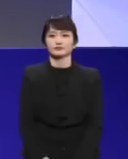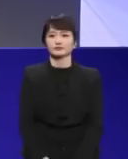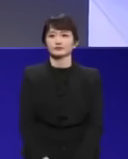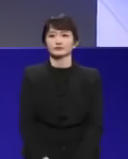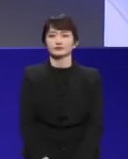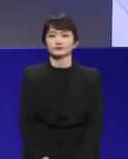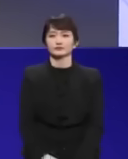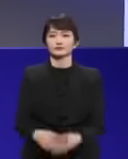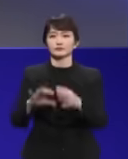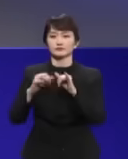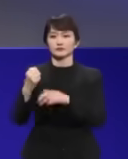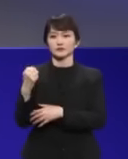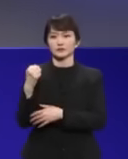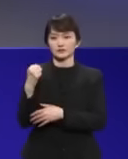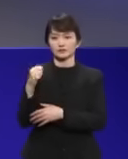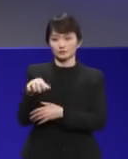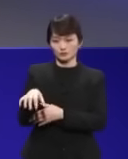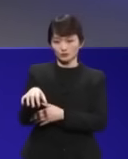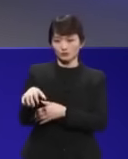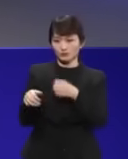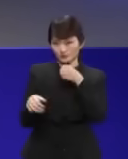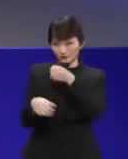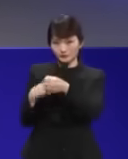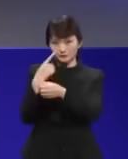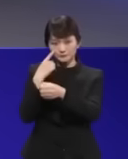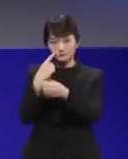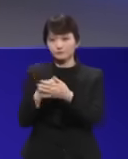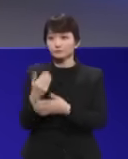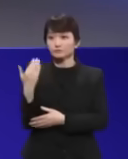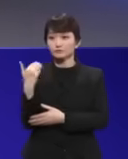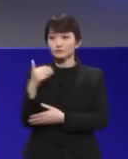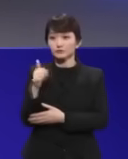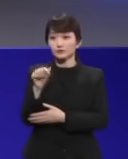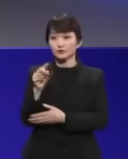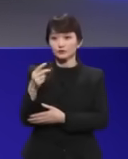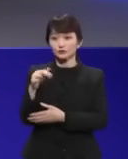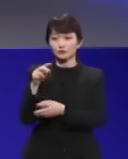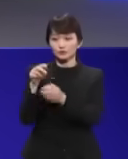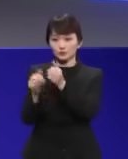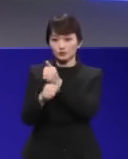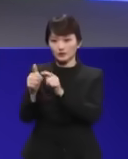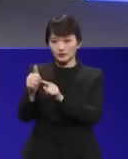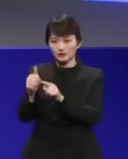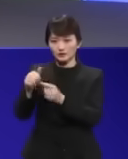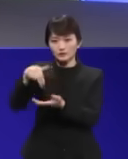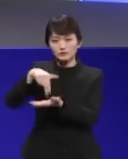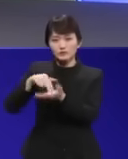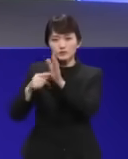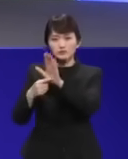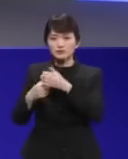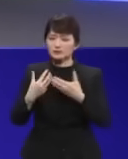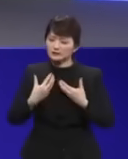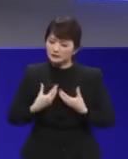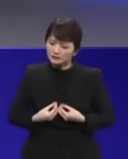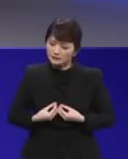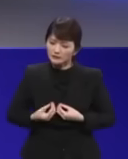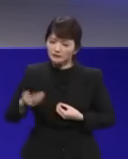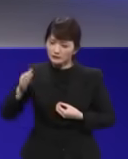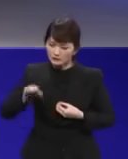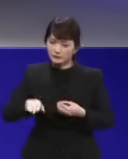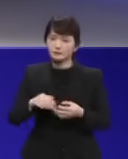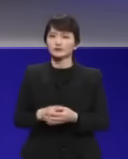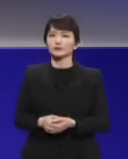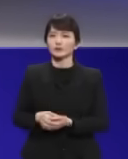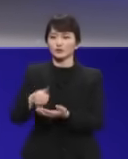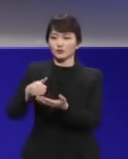네 이번에는 바로 국민의 힘으로 가보겠습니다 자 강의원 기자 조금 전에 한동훈 위원장이 실망스럽지만 개표 결과를 끝까지 지켜보겠다